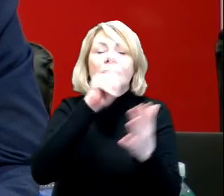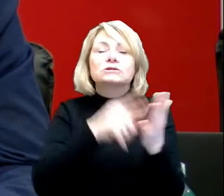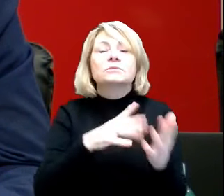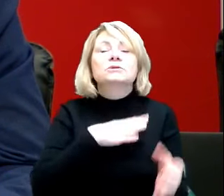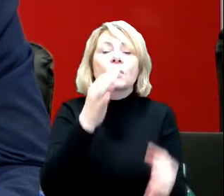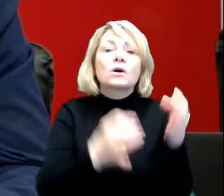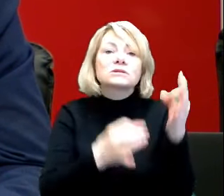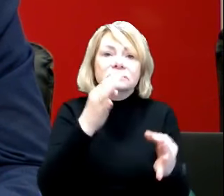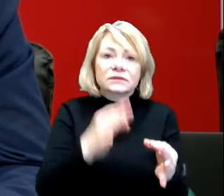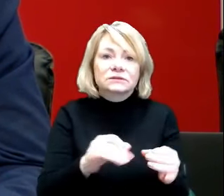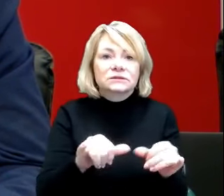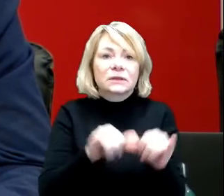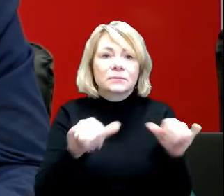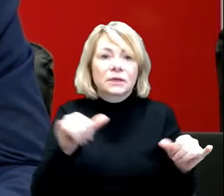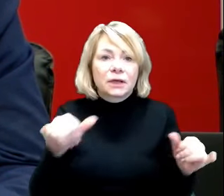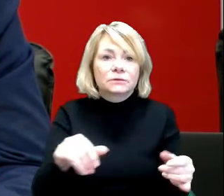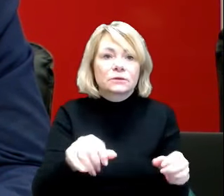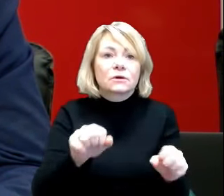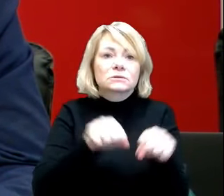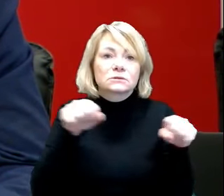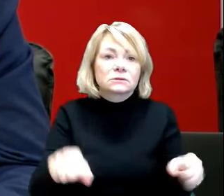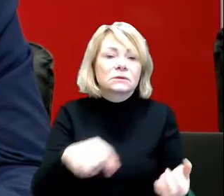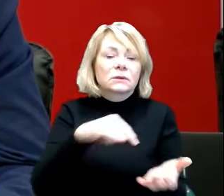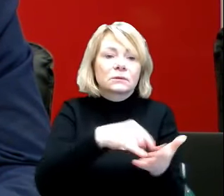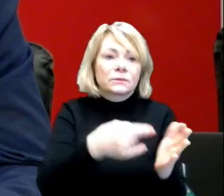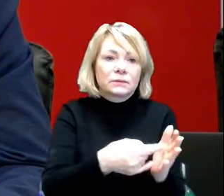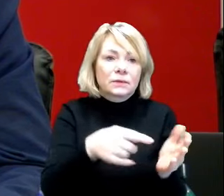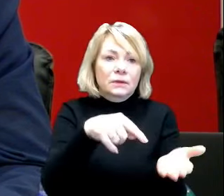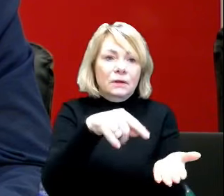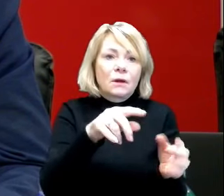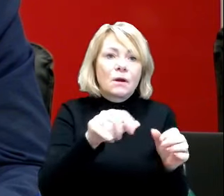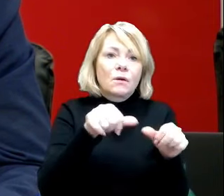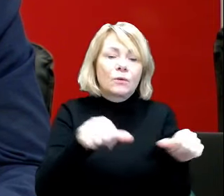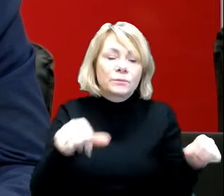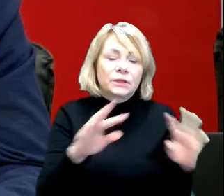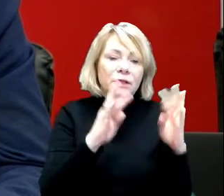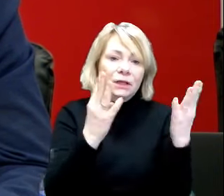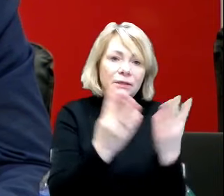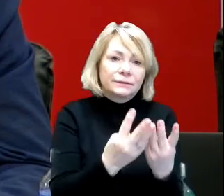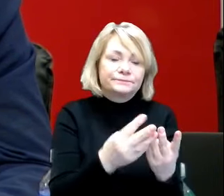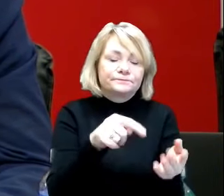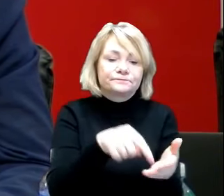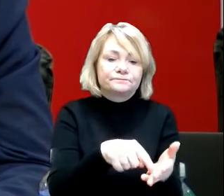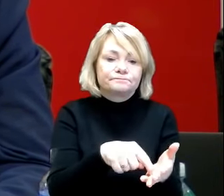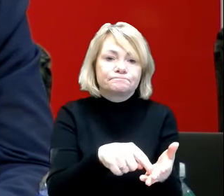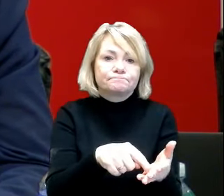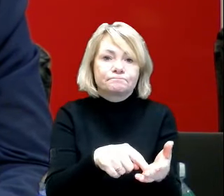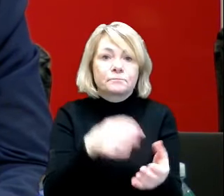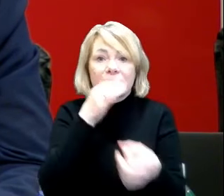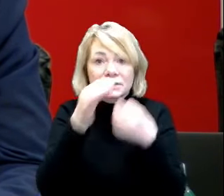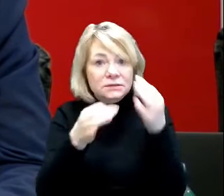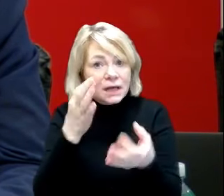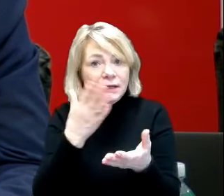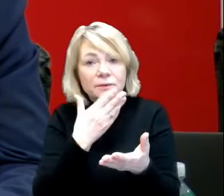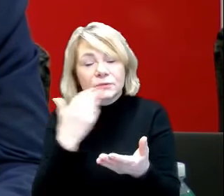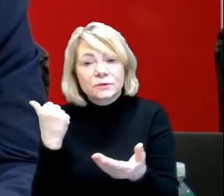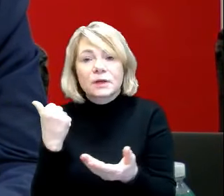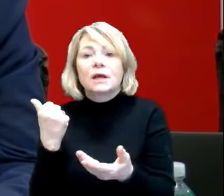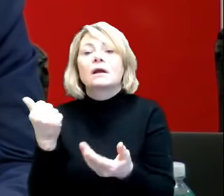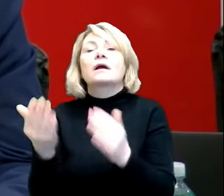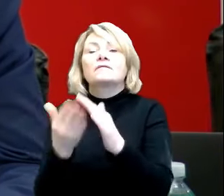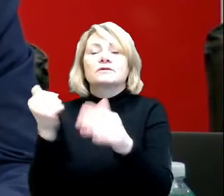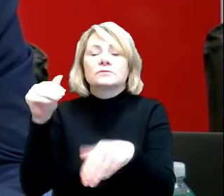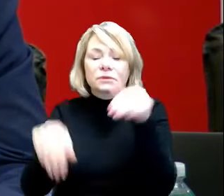planavimo komitete ar turėtumėt klausimų pasisakymų kviečiu balsuoti 39 klausimu